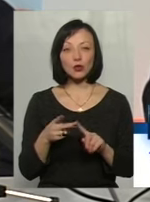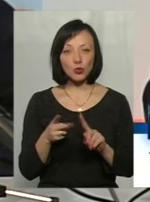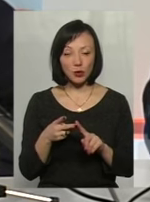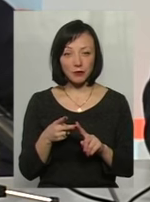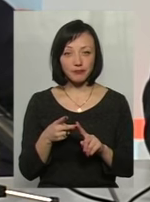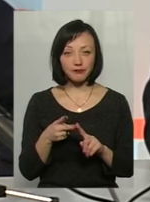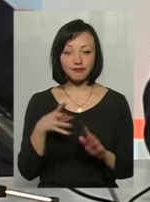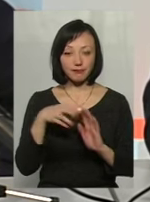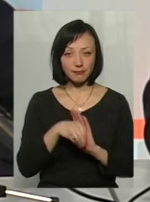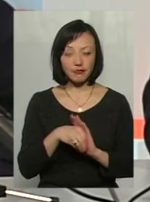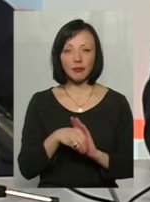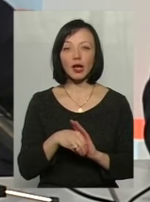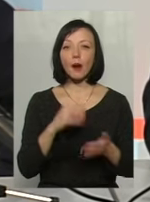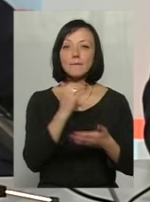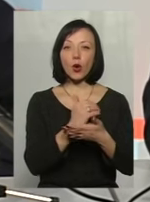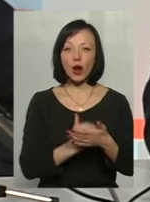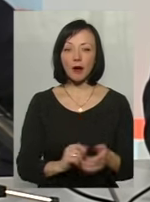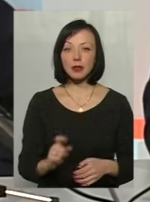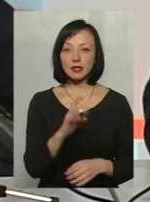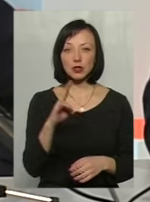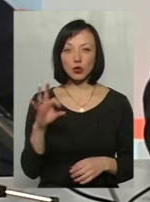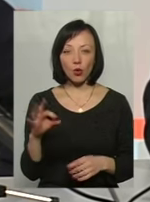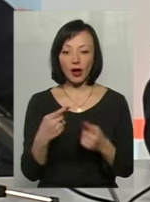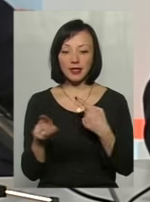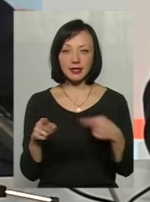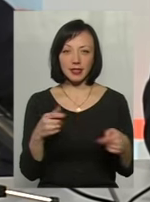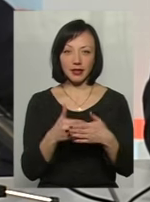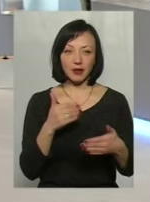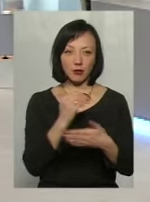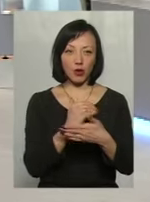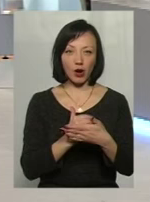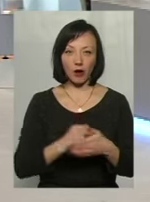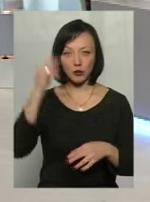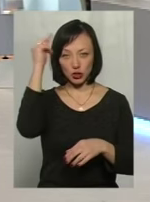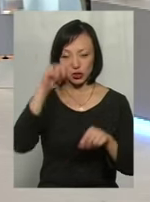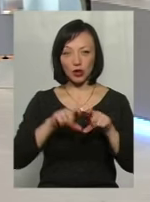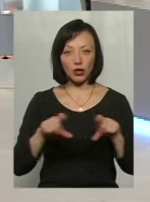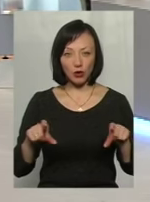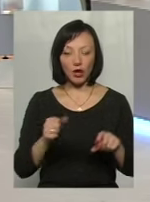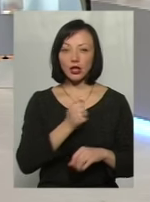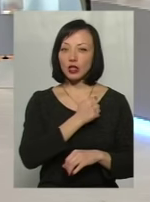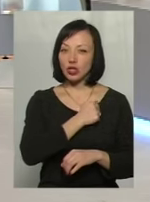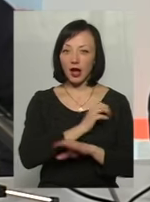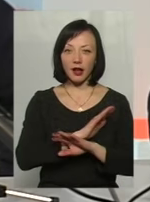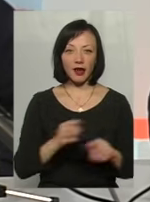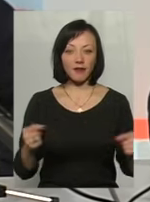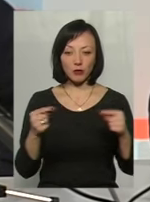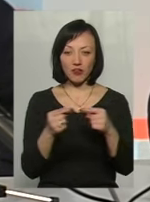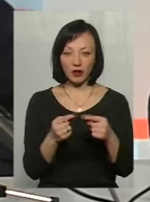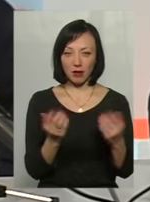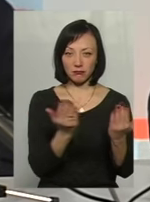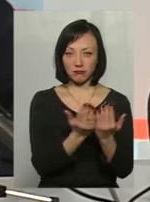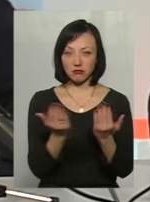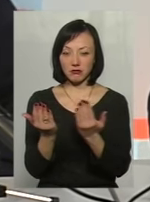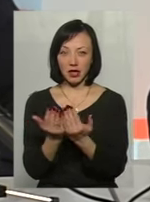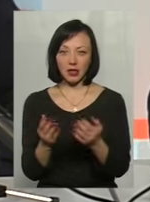це в тому, що програма ЗНО різниця від програми шкільної. На жаль, також вона не відповідає одне іншому. І,